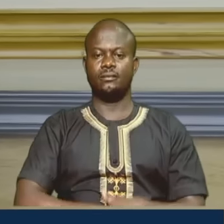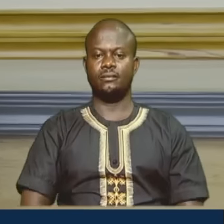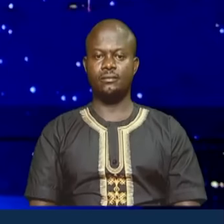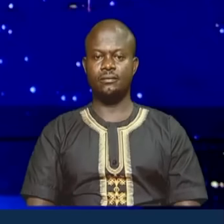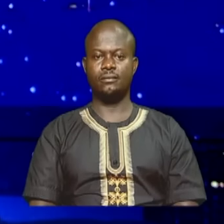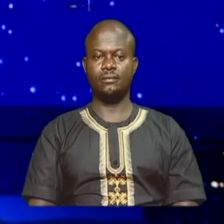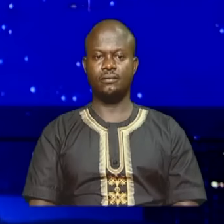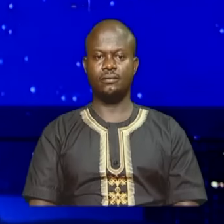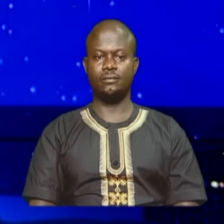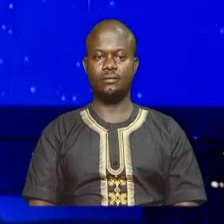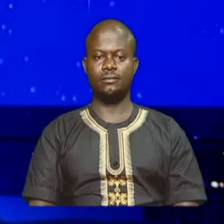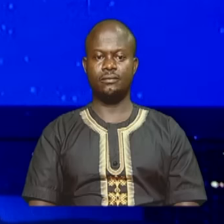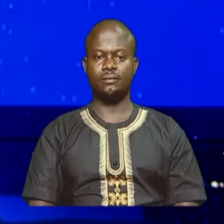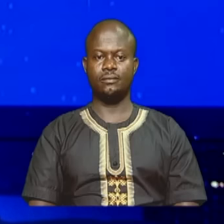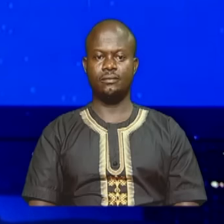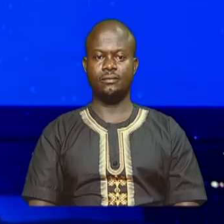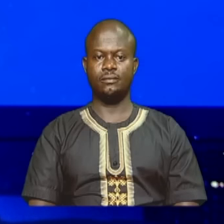Kigali.